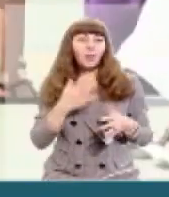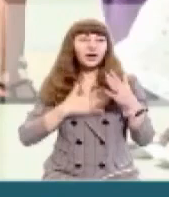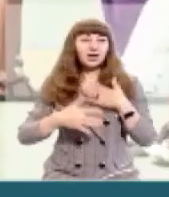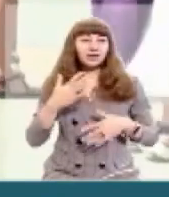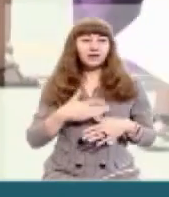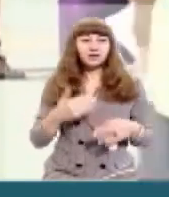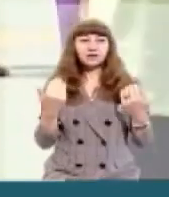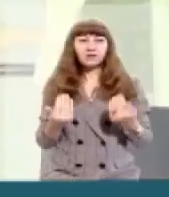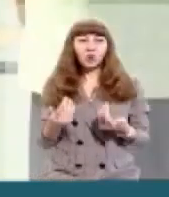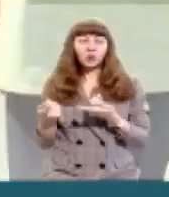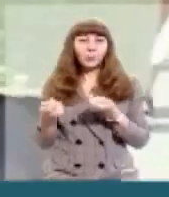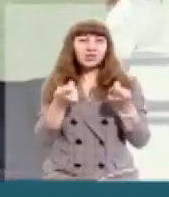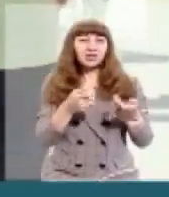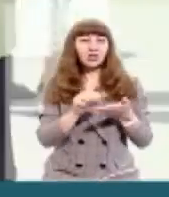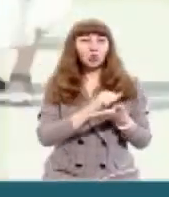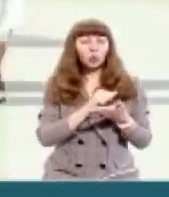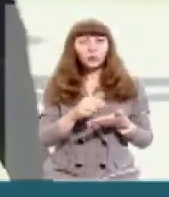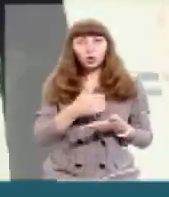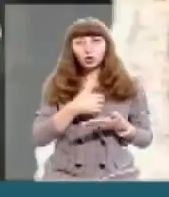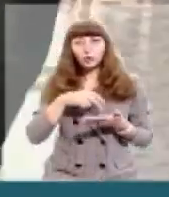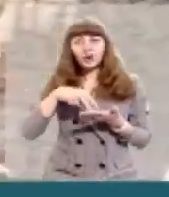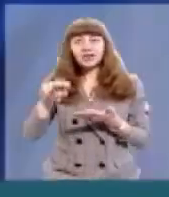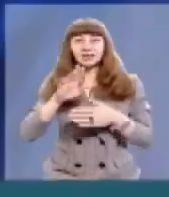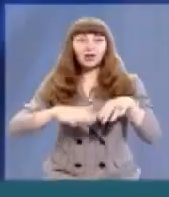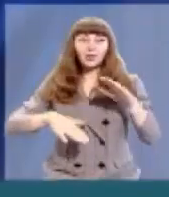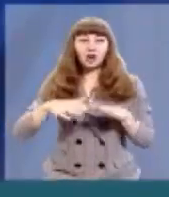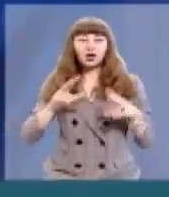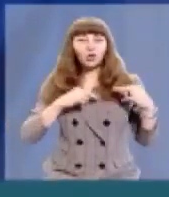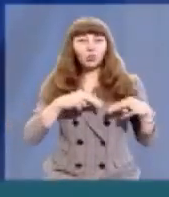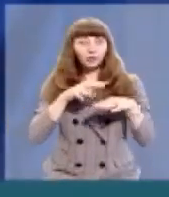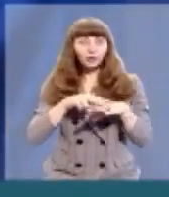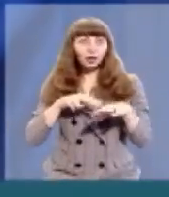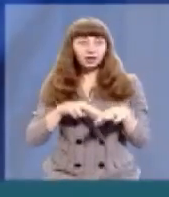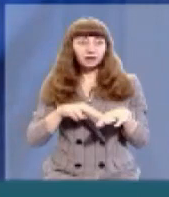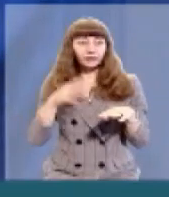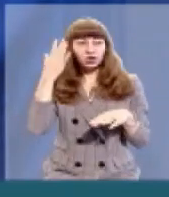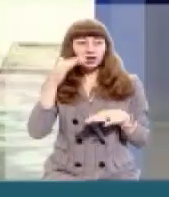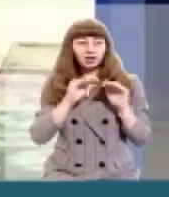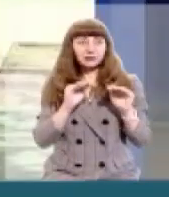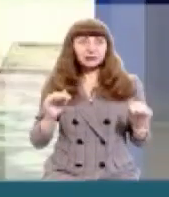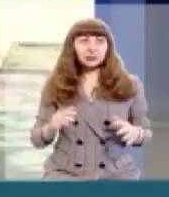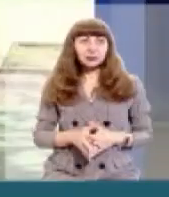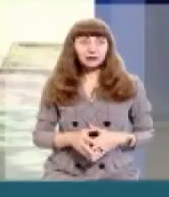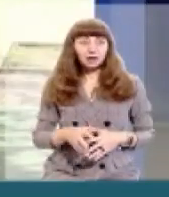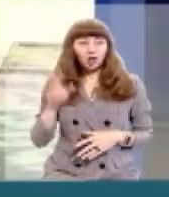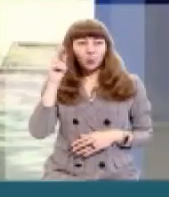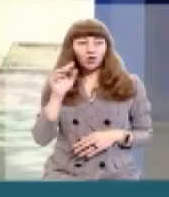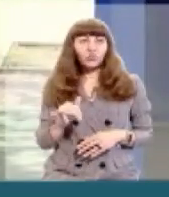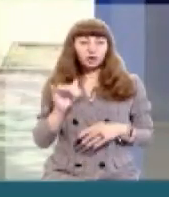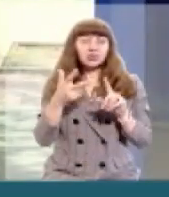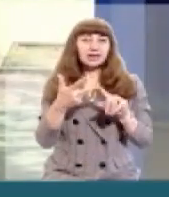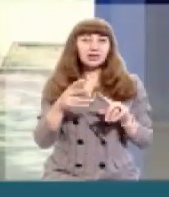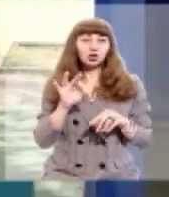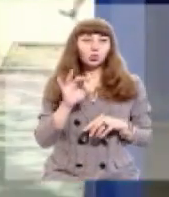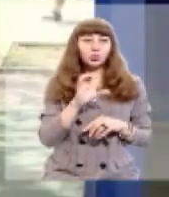обрадовалась. Сегодня она принесла резюме и готова пройти практику. Работать в органах внутренних дел, говорит, мечтала с детства. Я обучаюсь в университете, третий